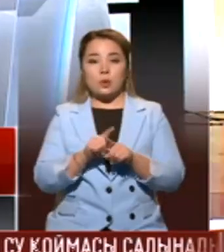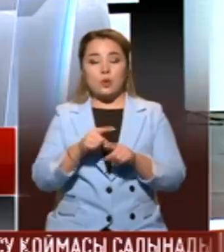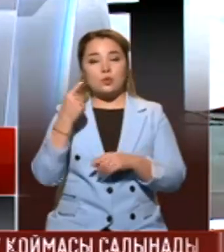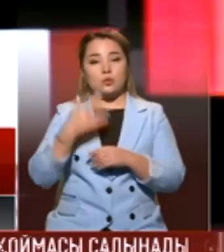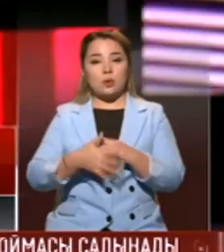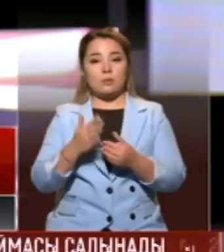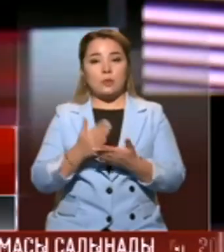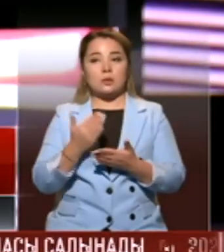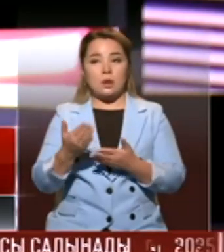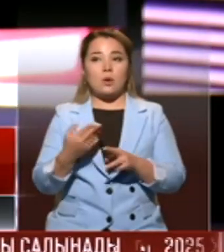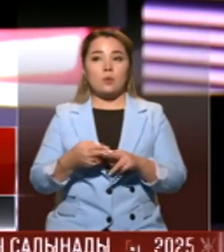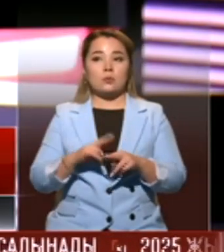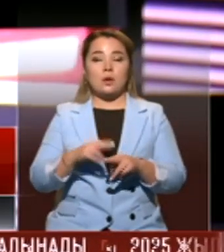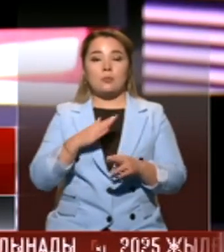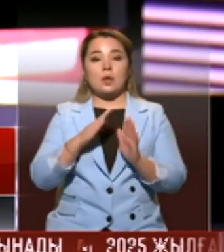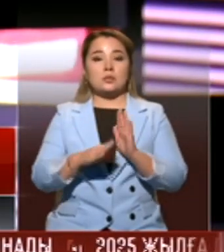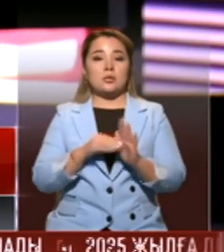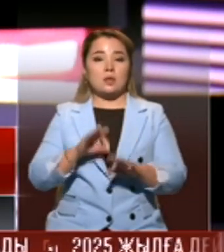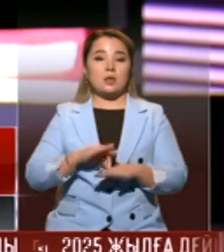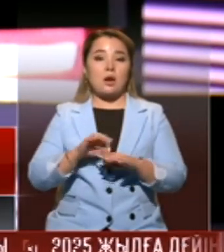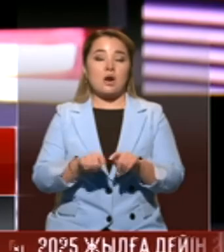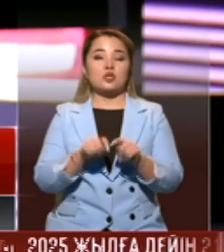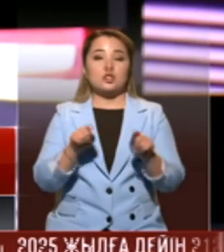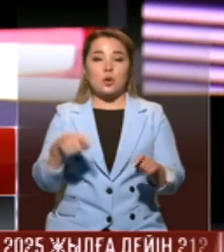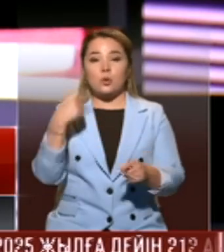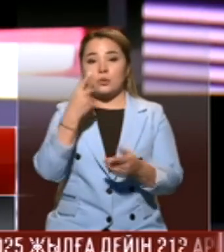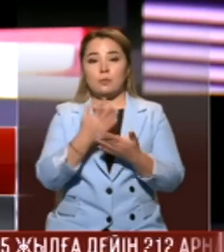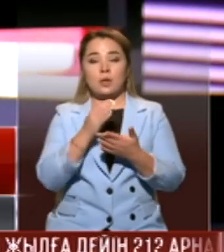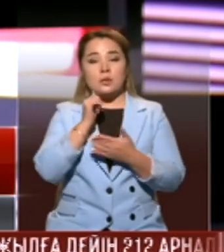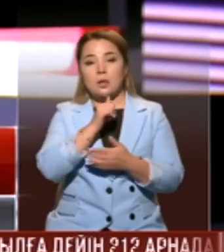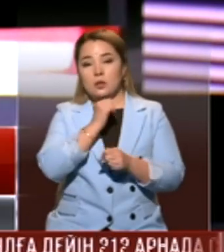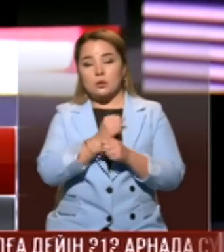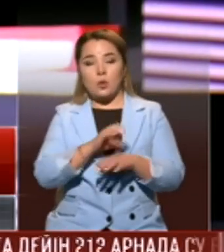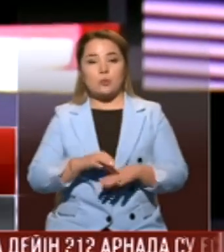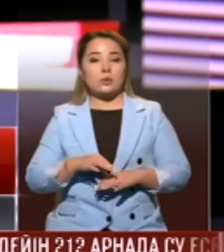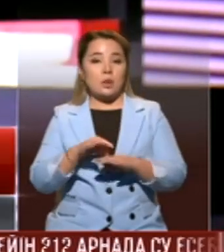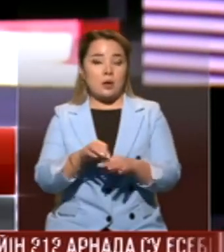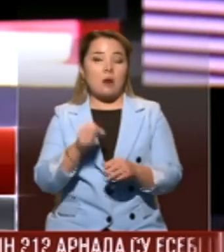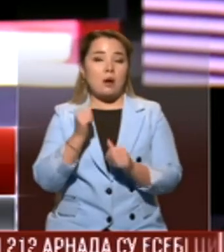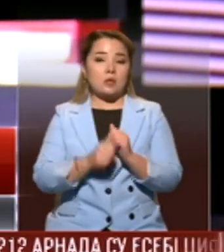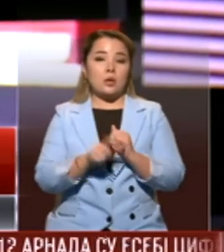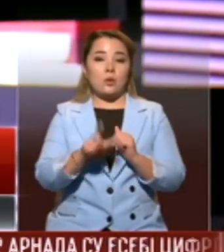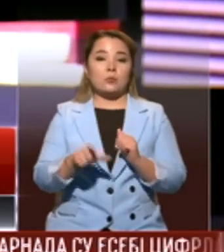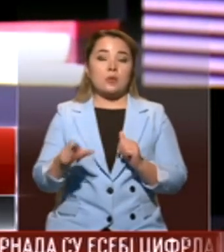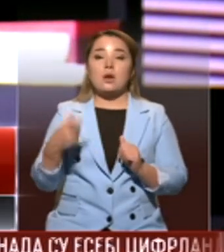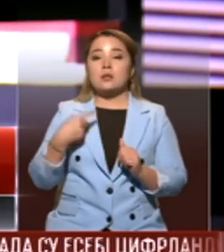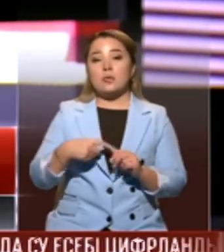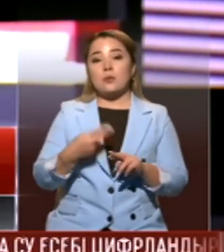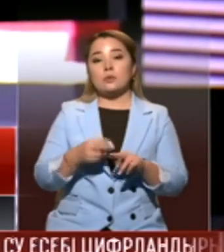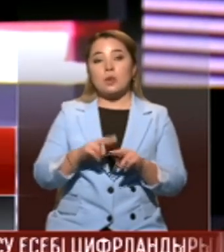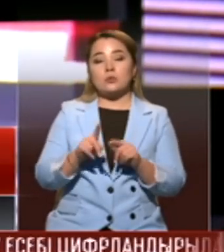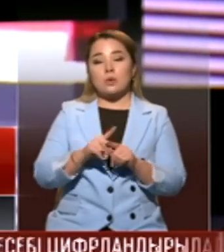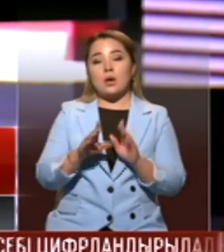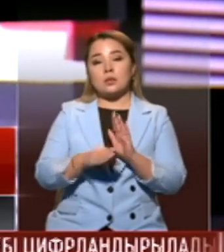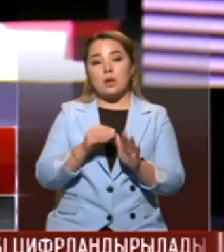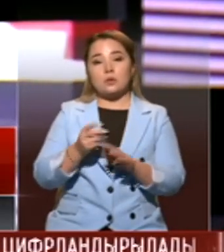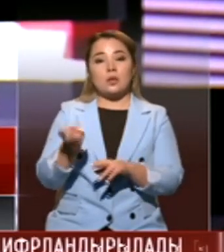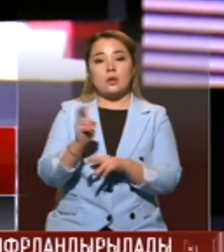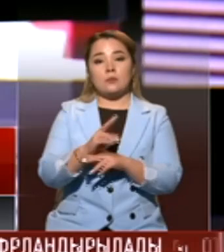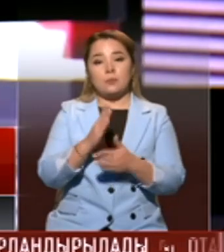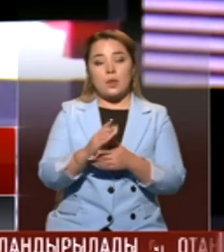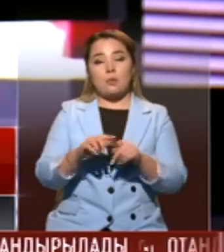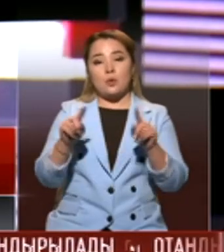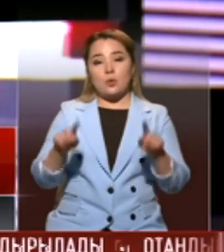түсінік бар. Яғни бұл бізде бұл сайлау ашық түрде, бірақ анонимді форматта өтеді. Әркім өзінің жаңағы несіне кіріп дауыс береді,